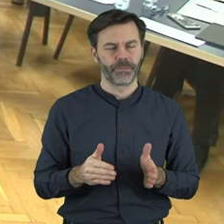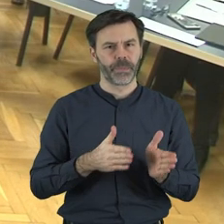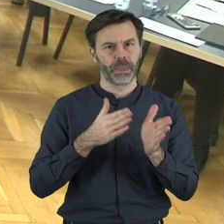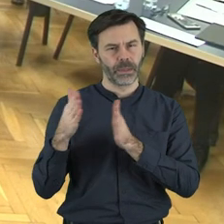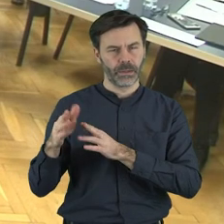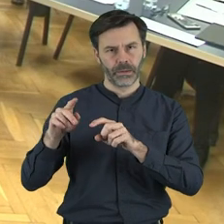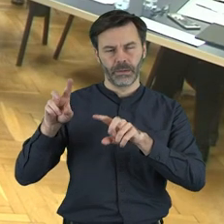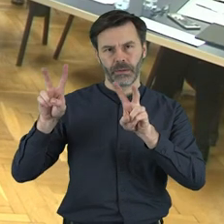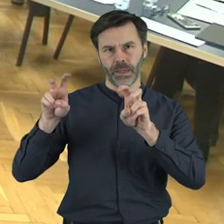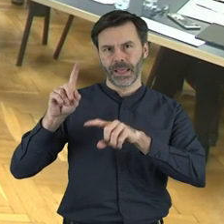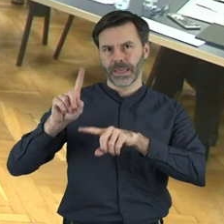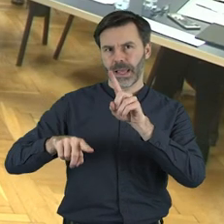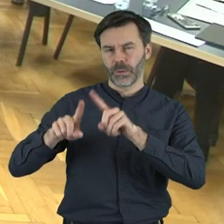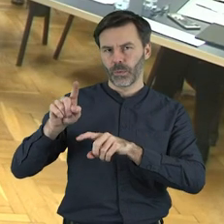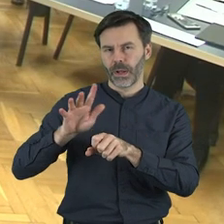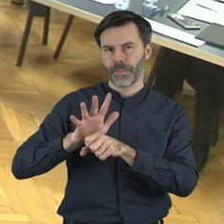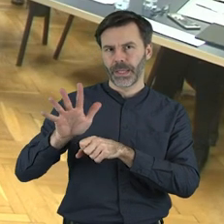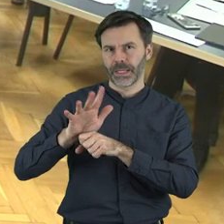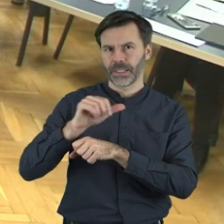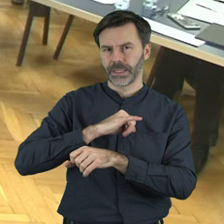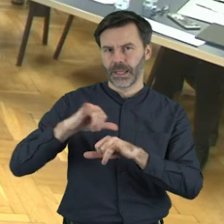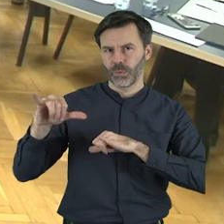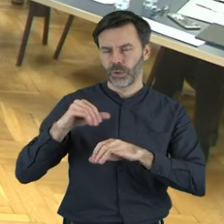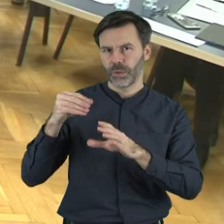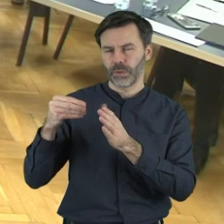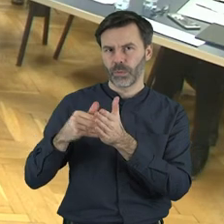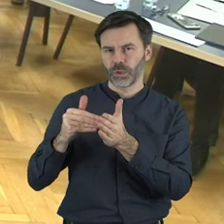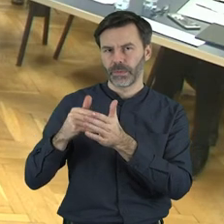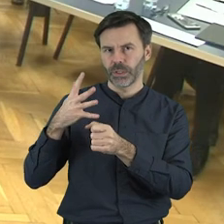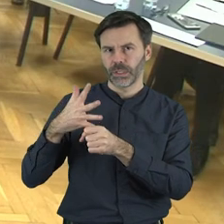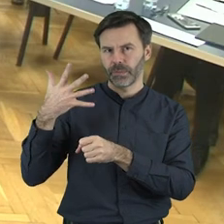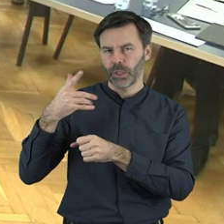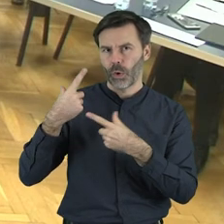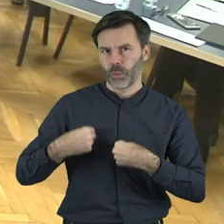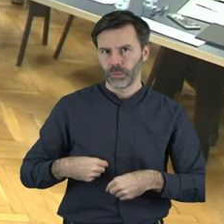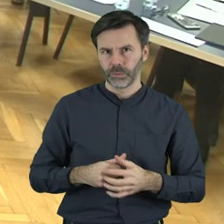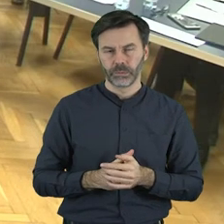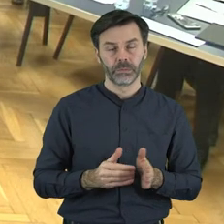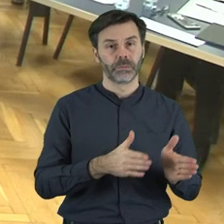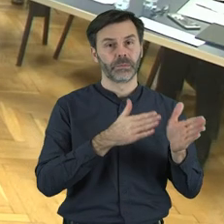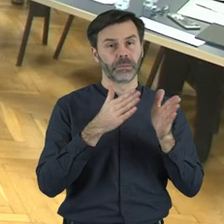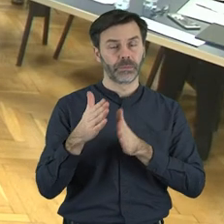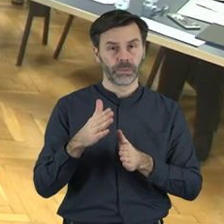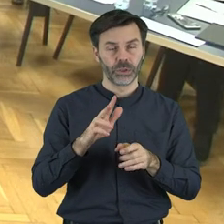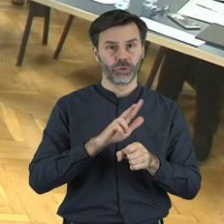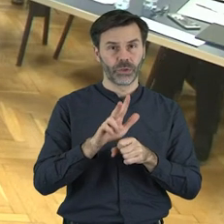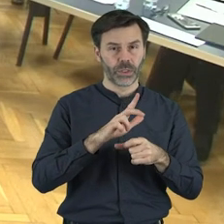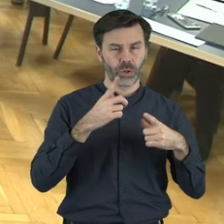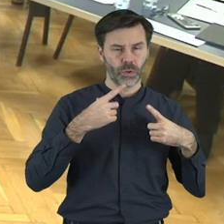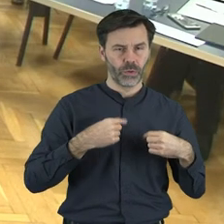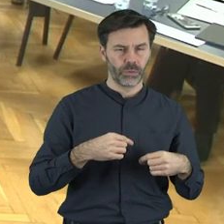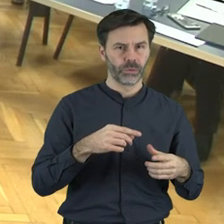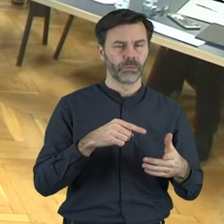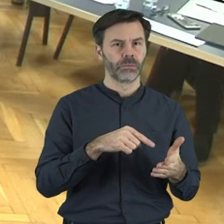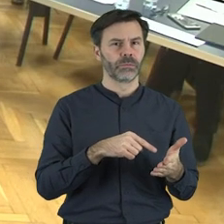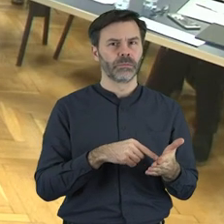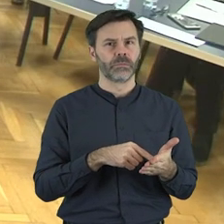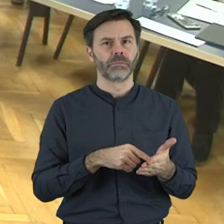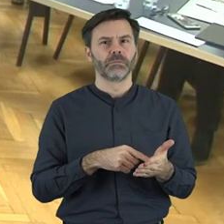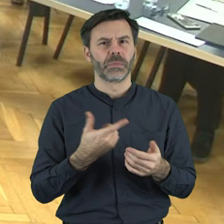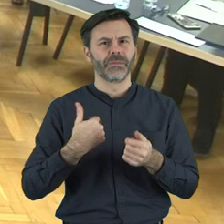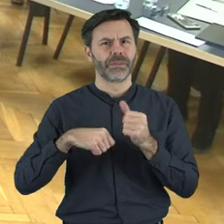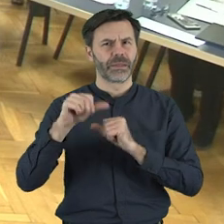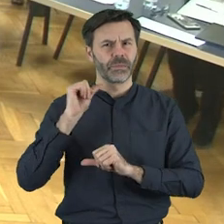W spotkaniu założycielskim uczestniczyło 13. Wpis do KRS-u 9 czerwca poprzedniego roku. Partnerstwo Trzech Powiatów,